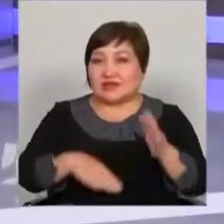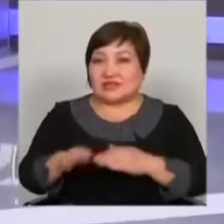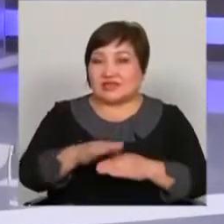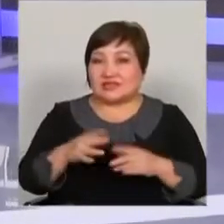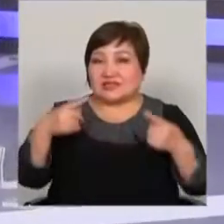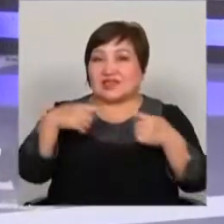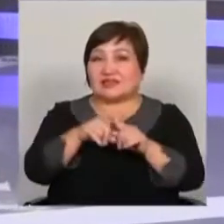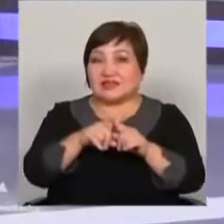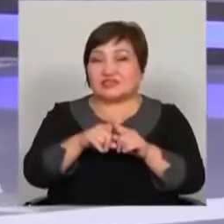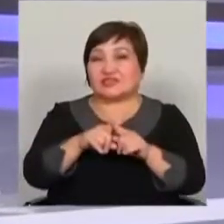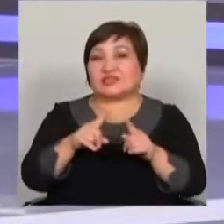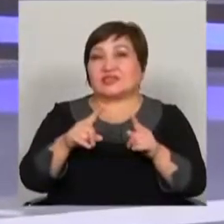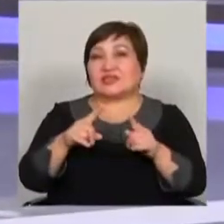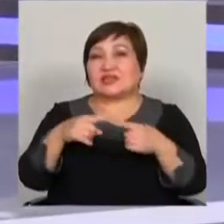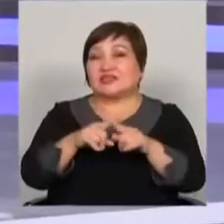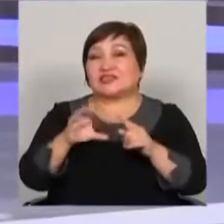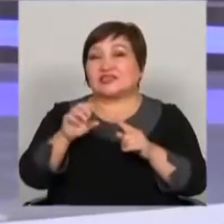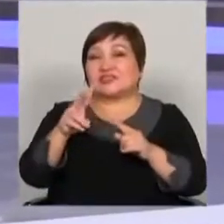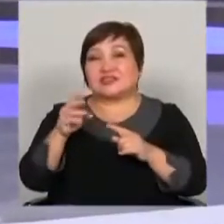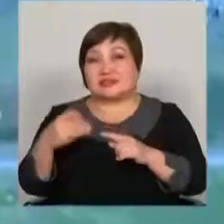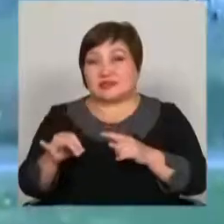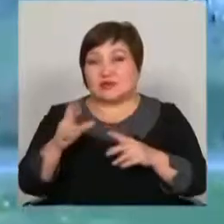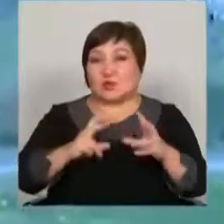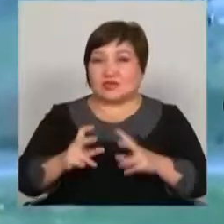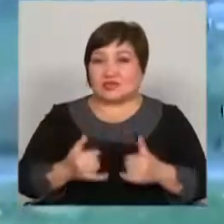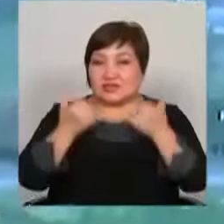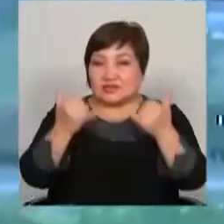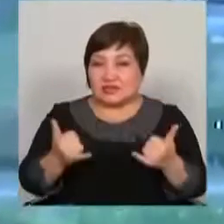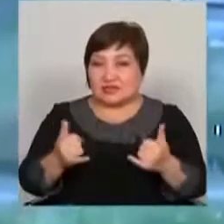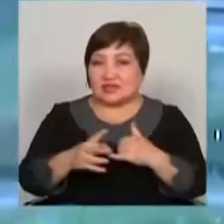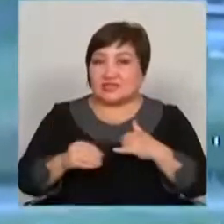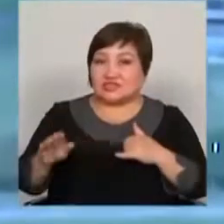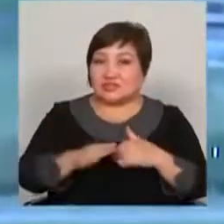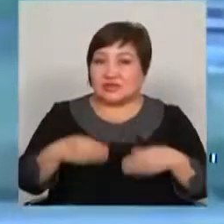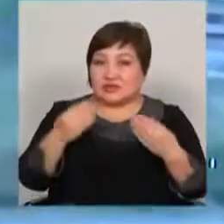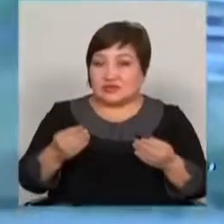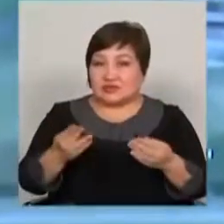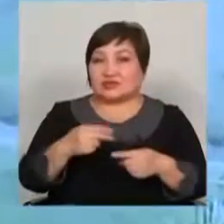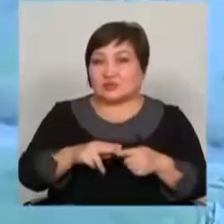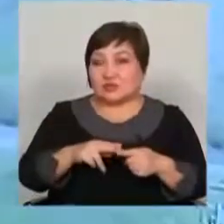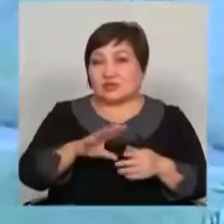технический колледжге арналған жер берілген. Сол бағдарлама бойынша 2024 жылға дейін